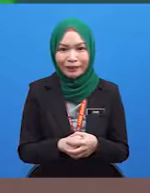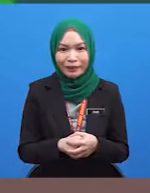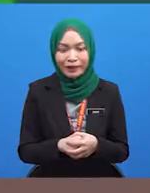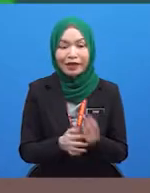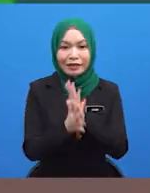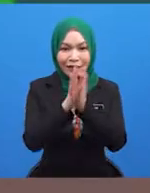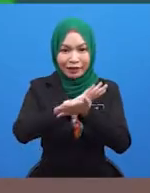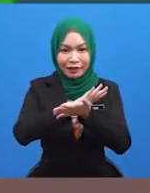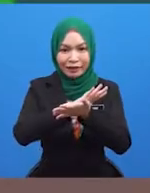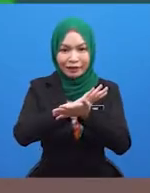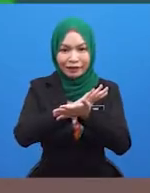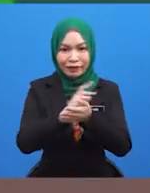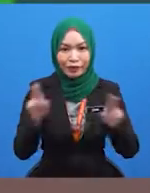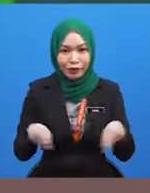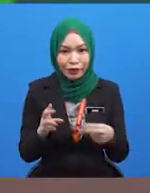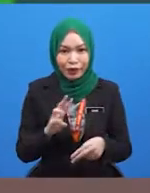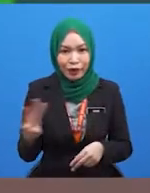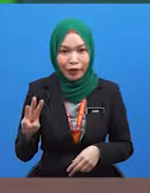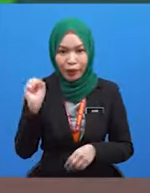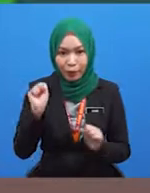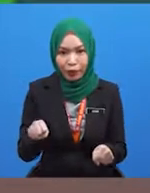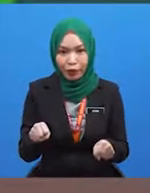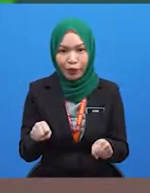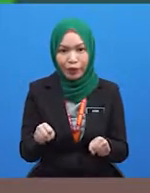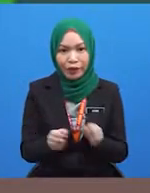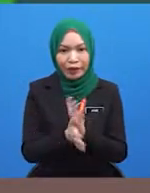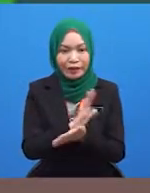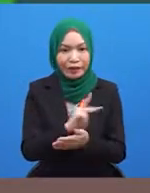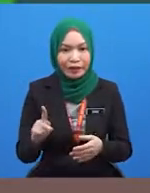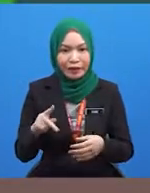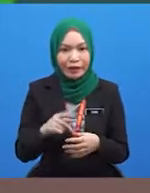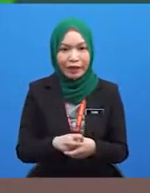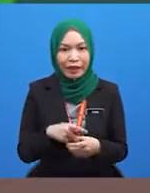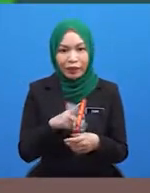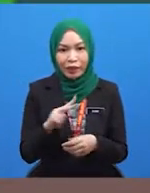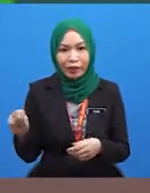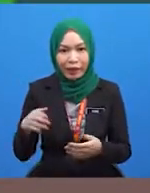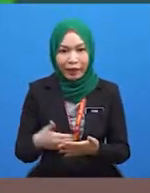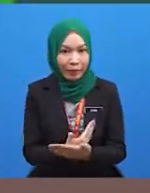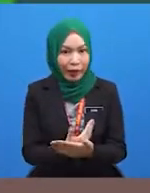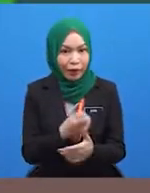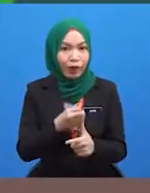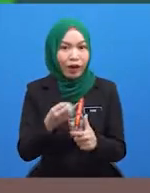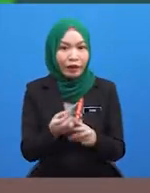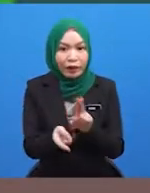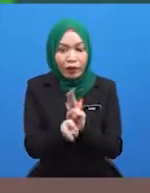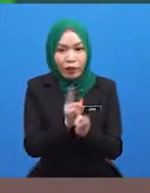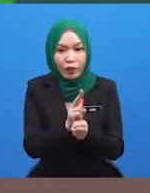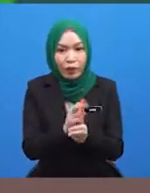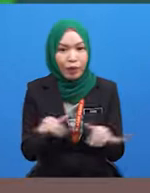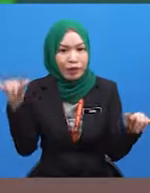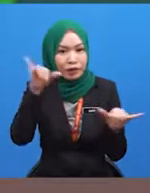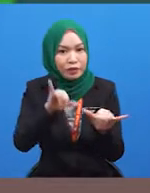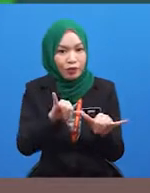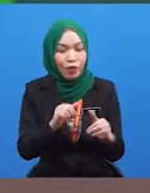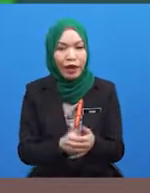Jadi, usahawan boleh menghasilkan produk baru atau ubah suai produk sedia ada berdasarkan